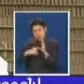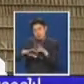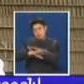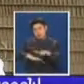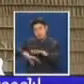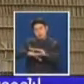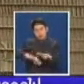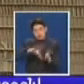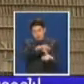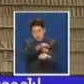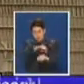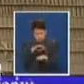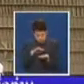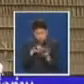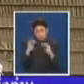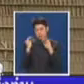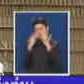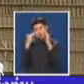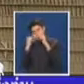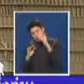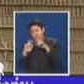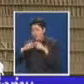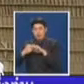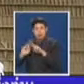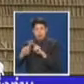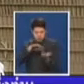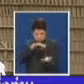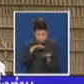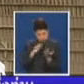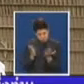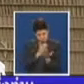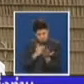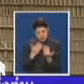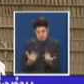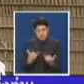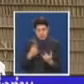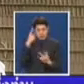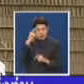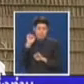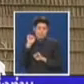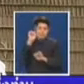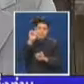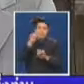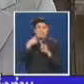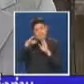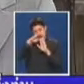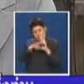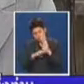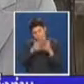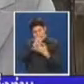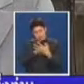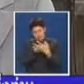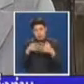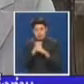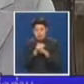สู่ปัญหาความเหลื่อมล้ำความไม่เป็นธรรมแล้วก็ขณะนี้ก็อยู่ในช่วงที่กำลังจะมีการประกาศทั้งนโยบายและก็แผนออกมา